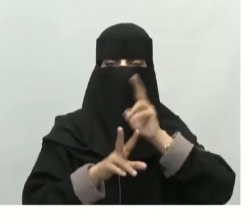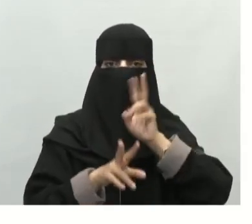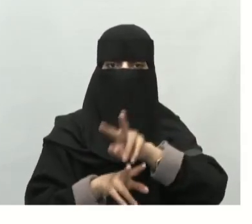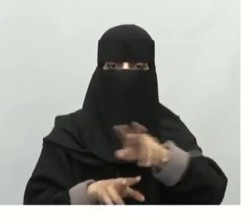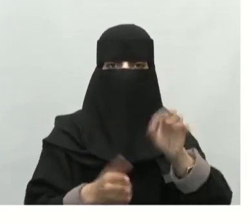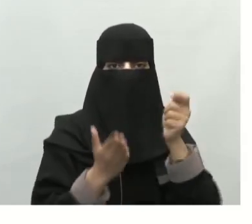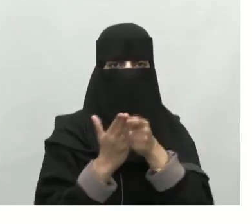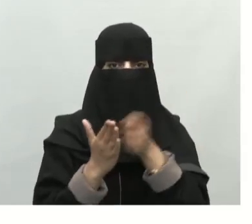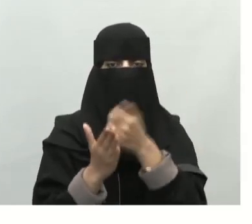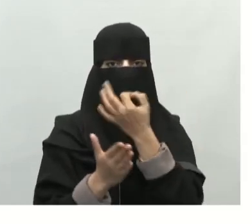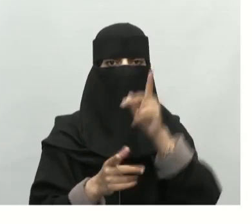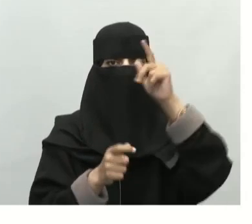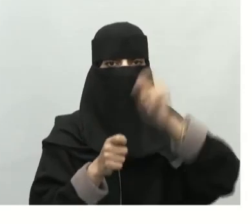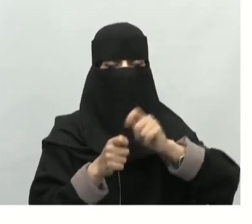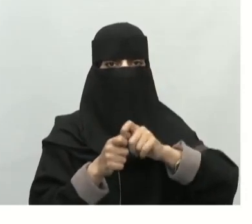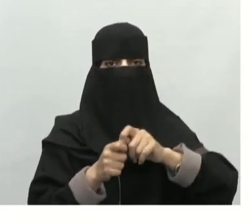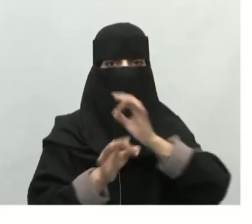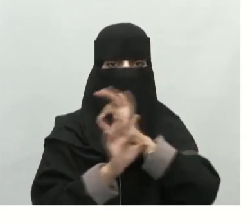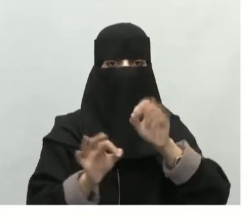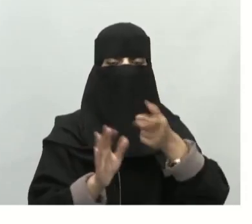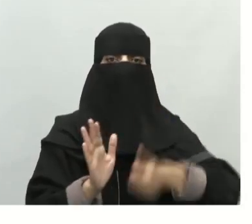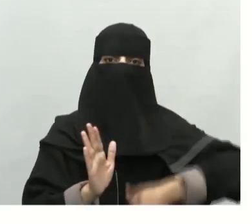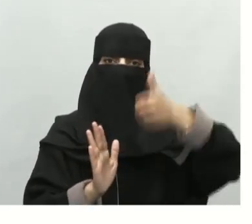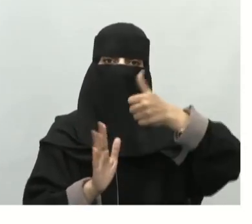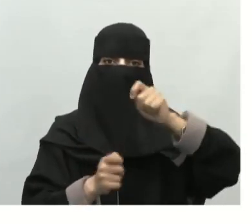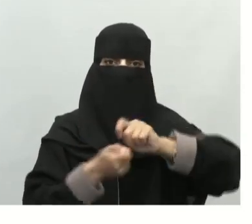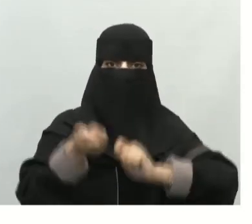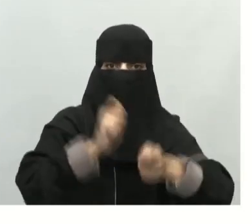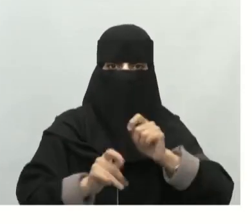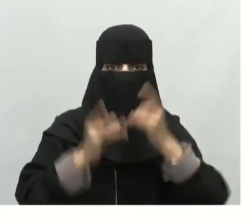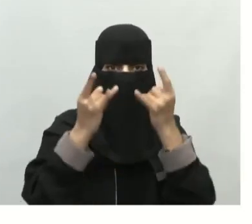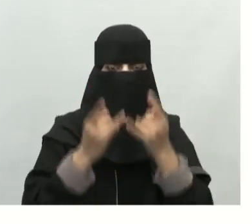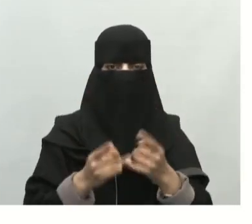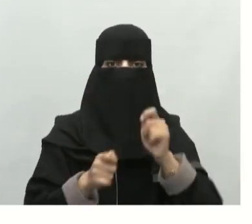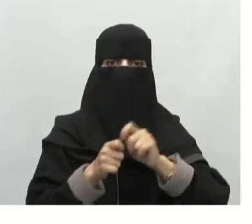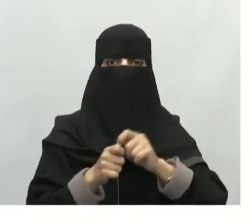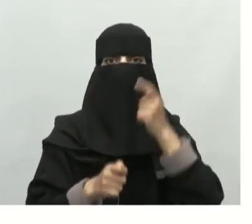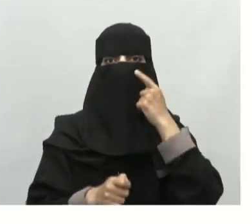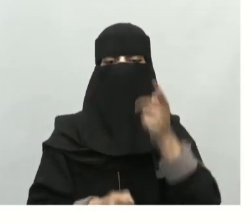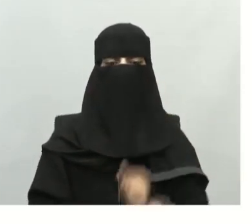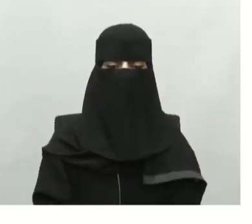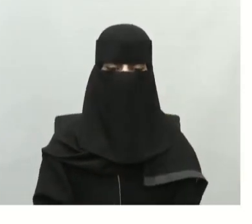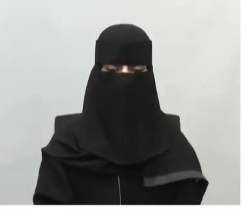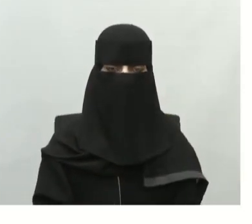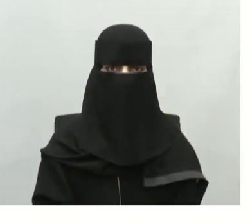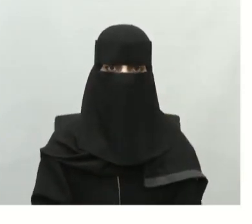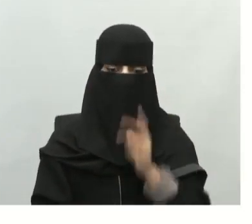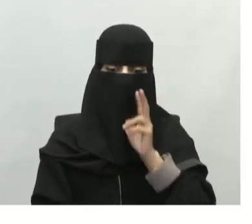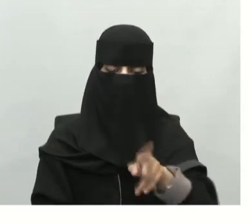قدير سبحانه وتعالى ابداع في خلقه في المخلوقات الحيه هنا